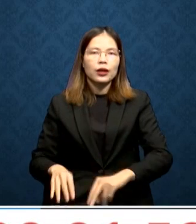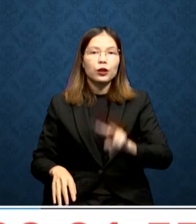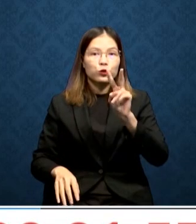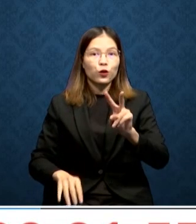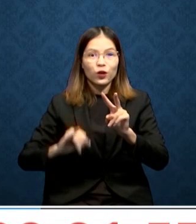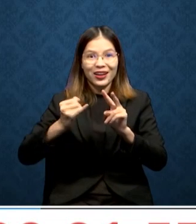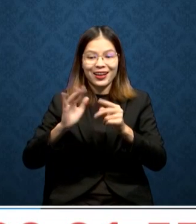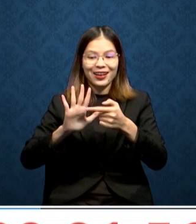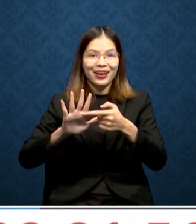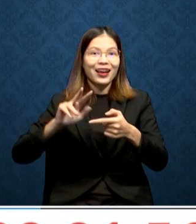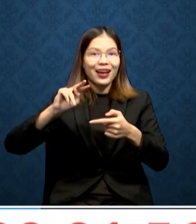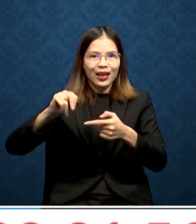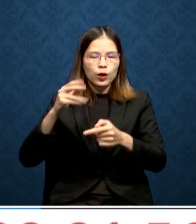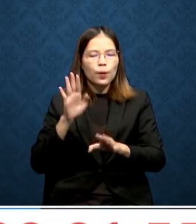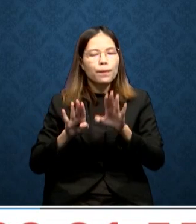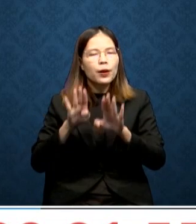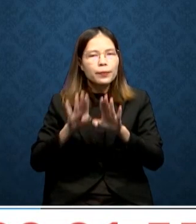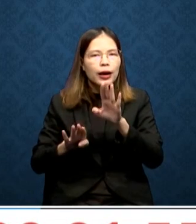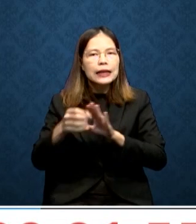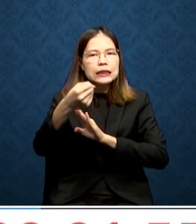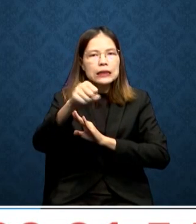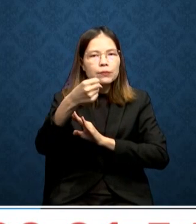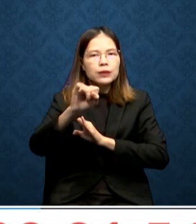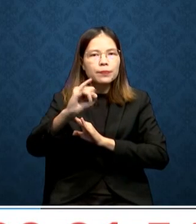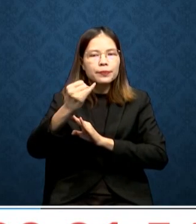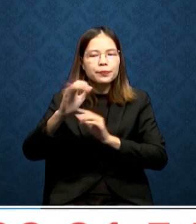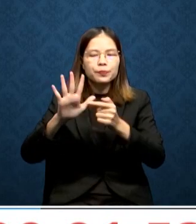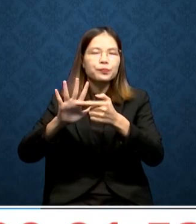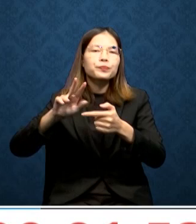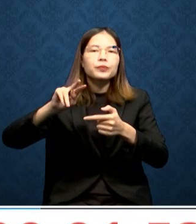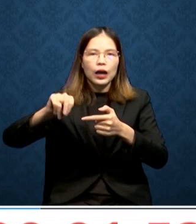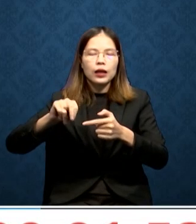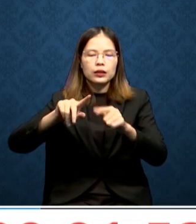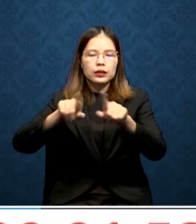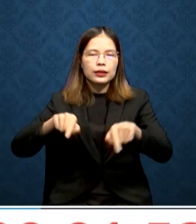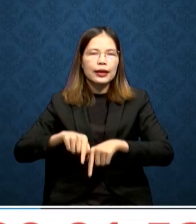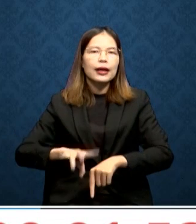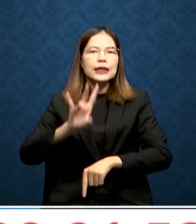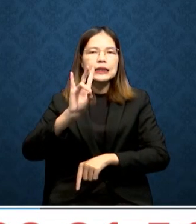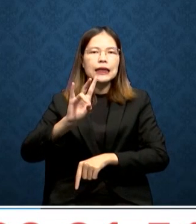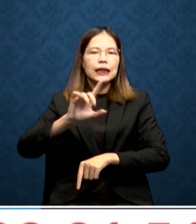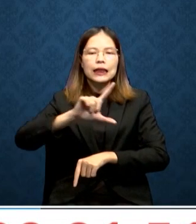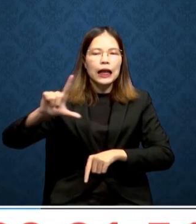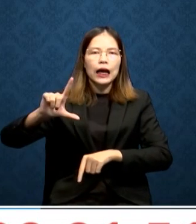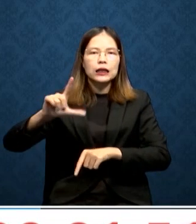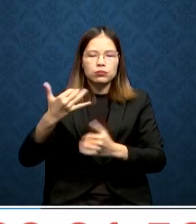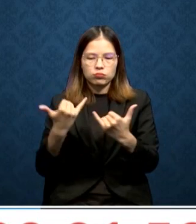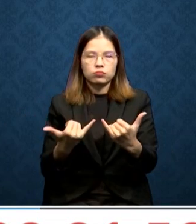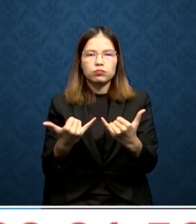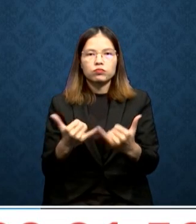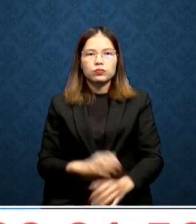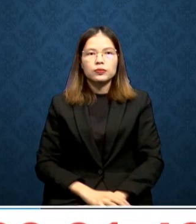ปัจจุบั เรามีเนือที่ประมาณ 10 งานคับประมาณ 7 ล้านบาทโดยประมาณปัจจบนนี้